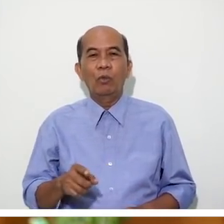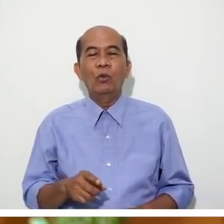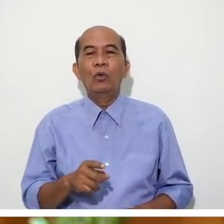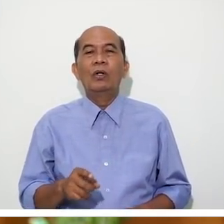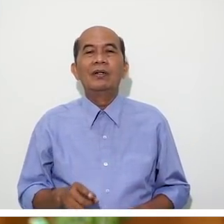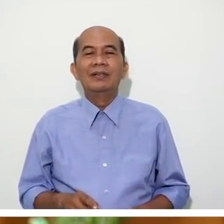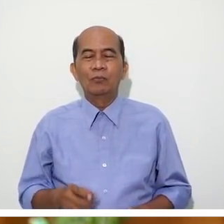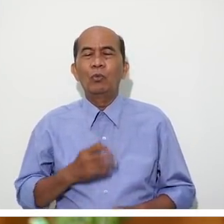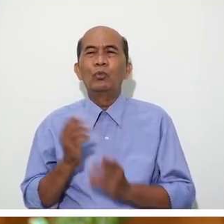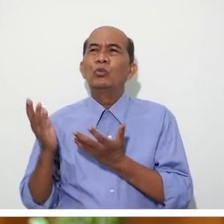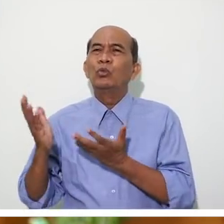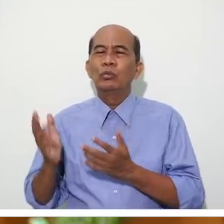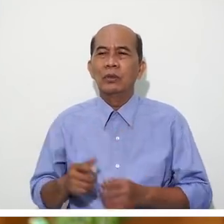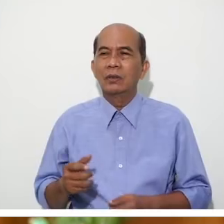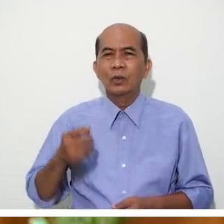suami cepat mati.